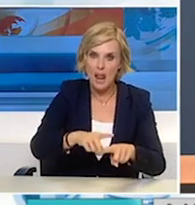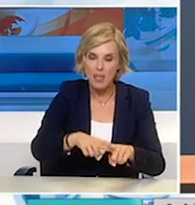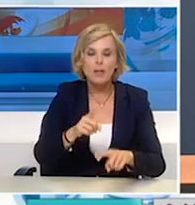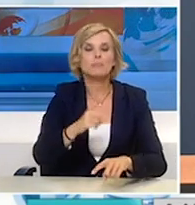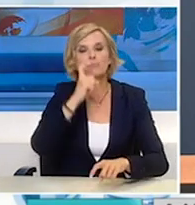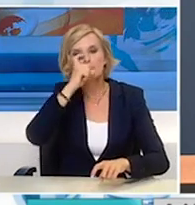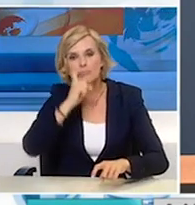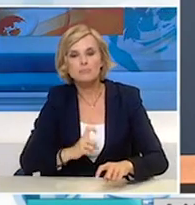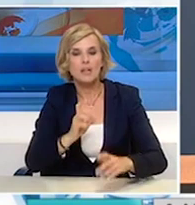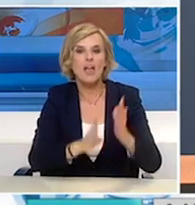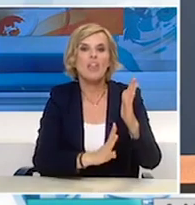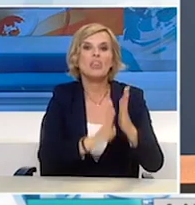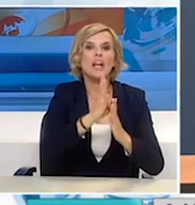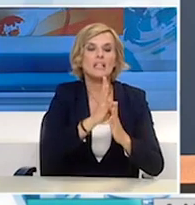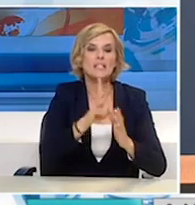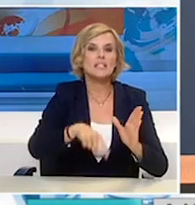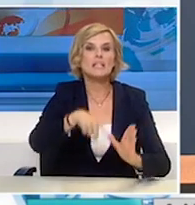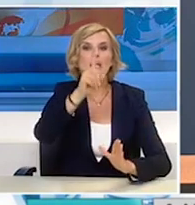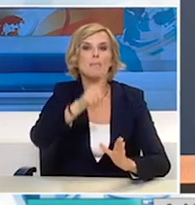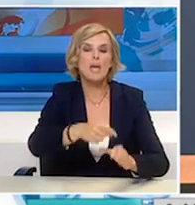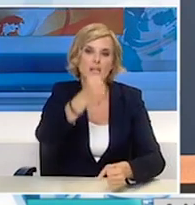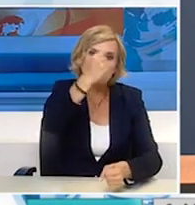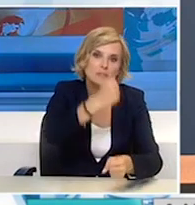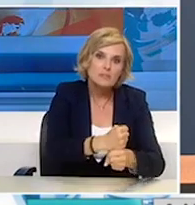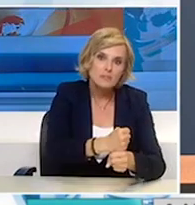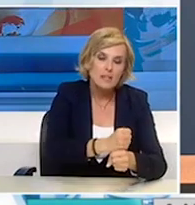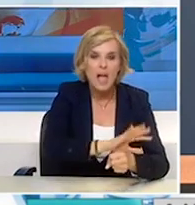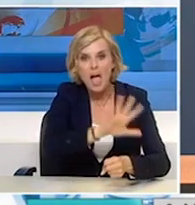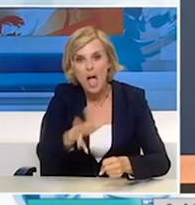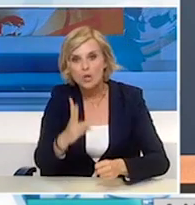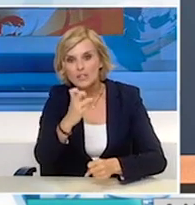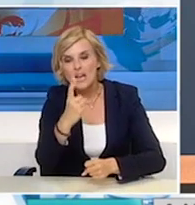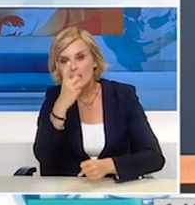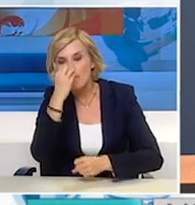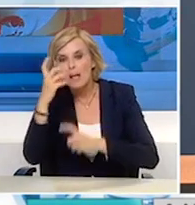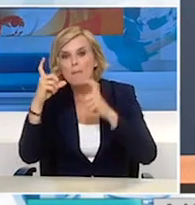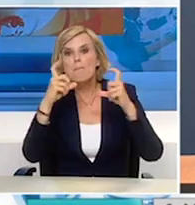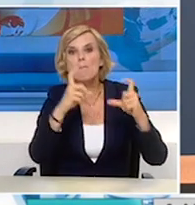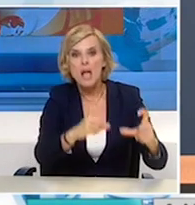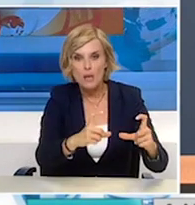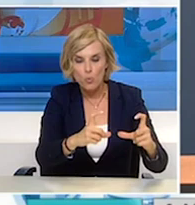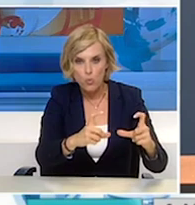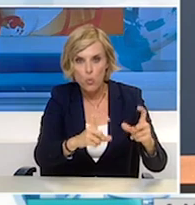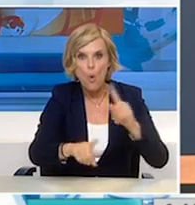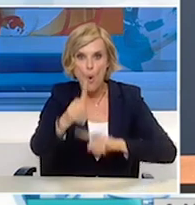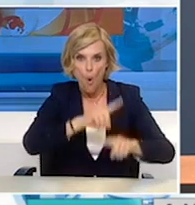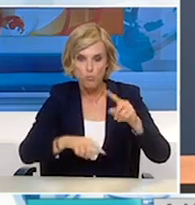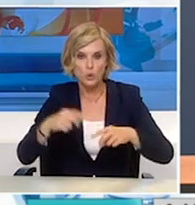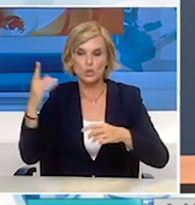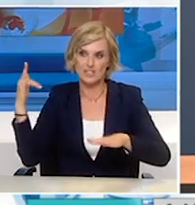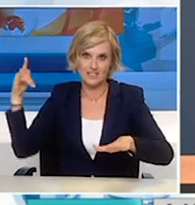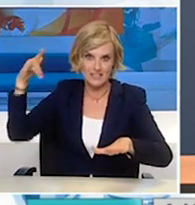ισχύει μέχρι και τις 31 Μαΐου. Συνολικά, από τότε που ξεκίνησε η εφαρμογή των μέτρων, έχουν περάσει τα ελληνικά